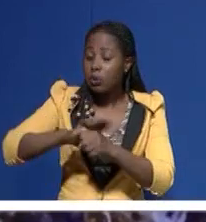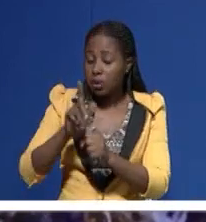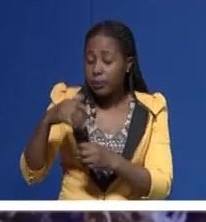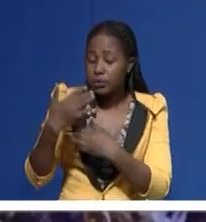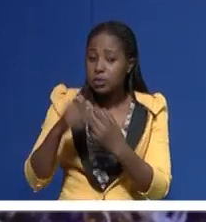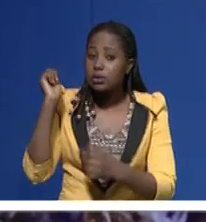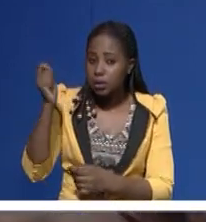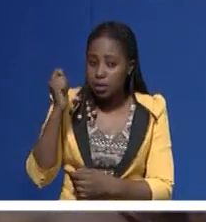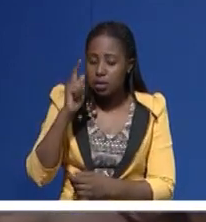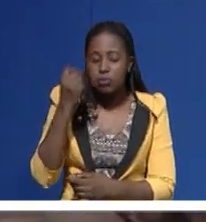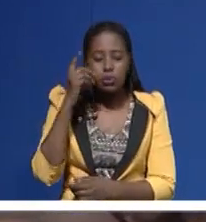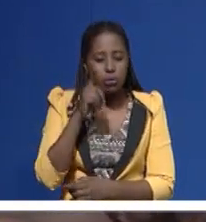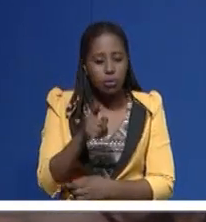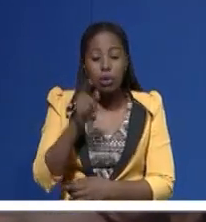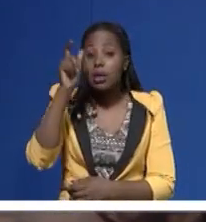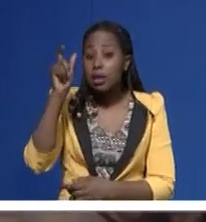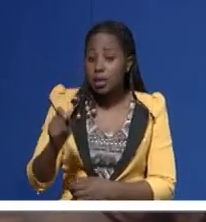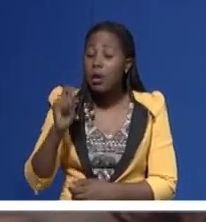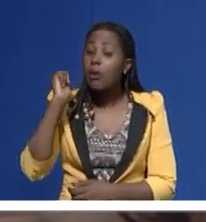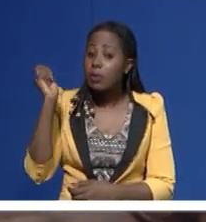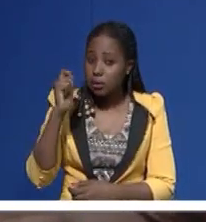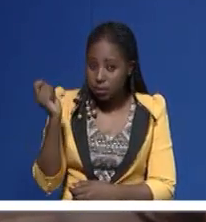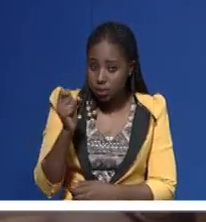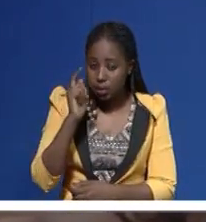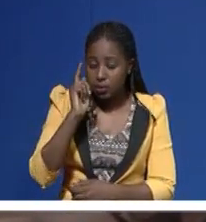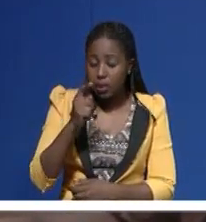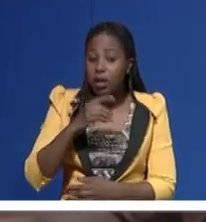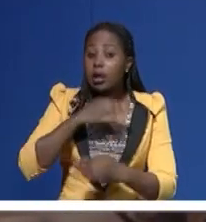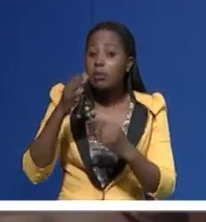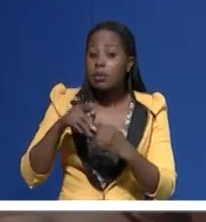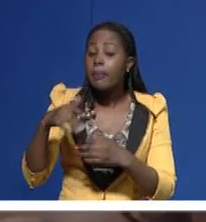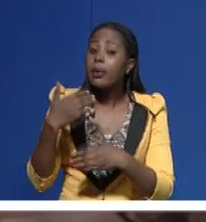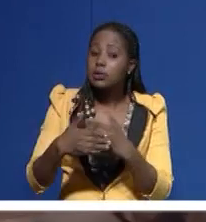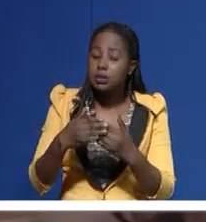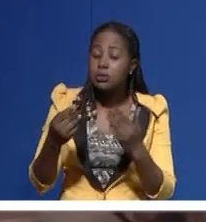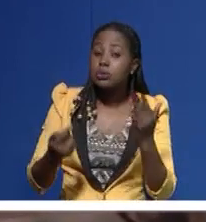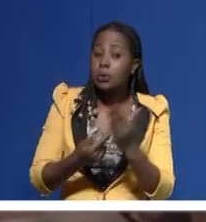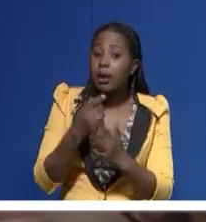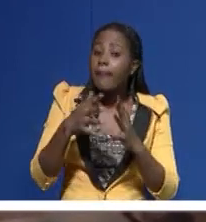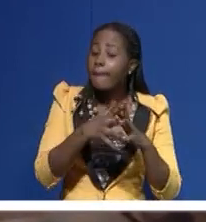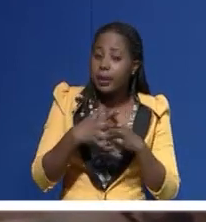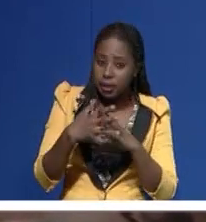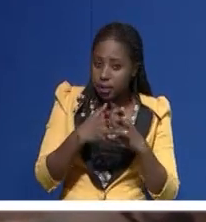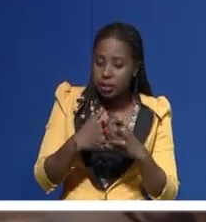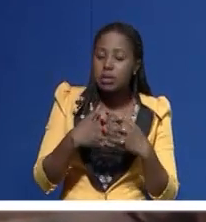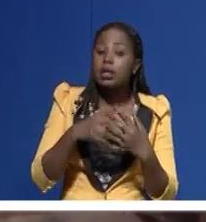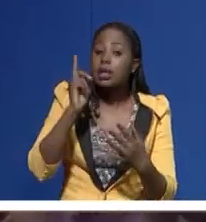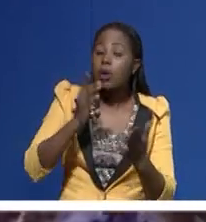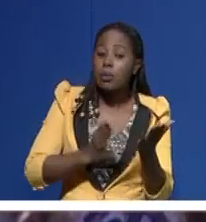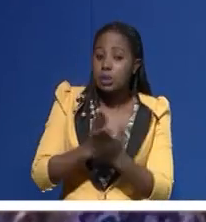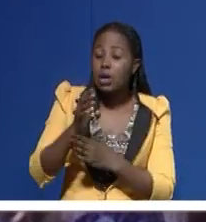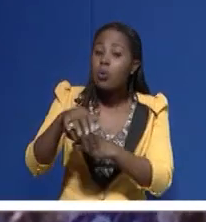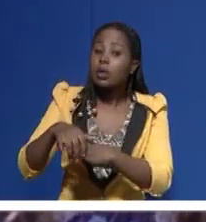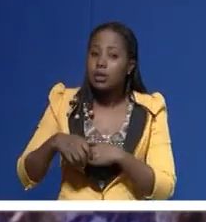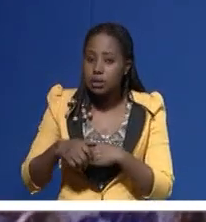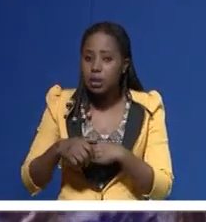Kenya. Mgonjwa huyo ni raia wa Kenya ambaye alikuwa akirejea nchini kutoka Marekani akiwa amepitia